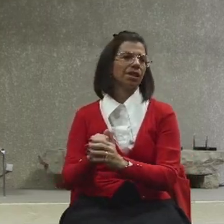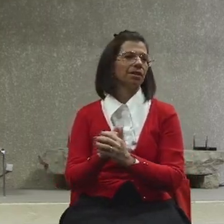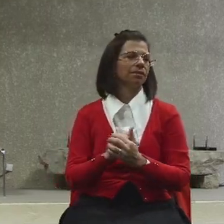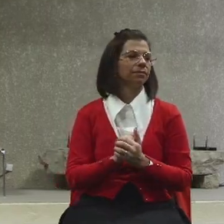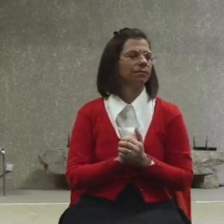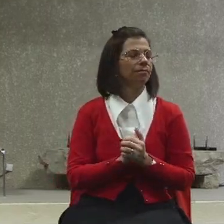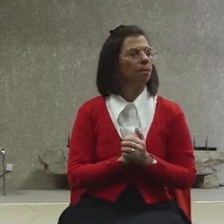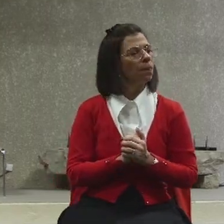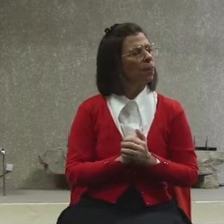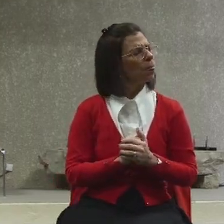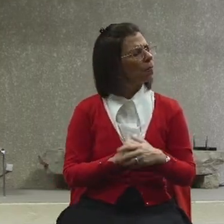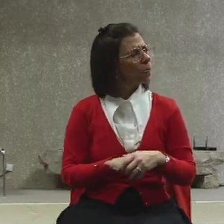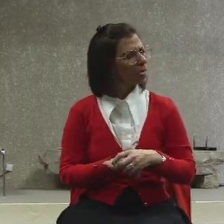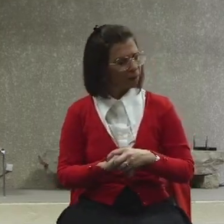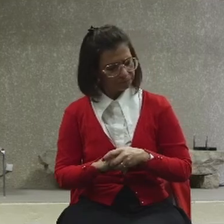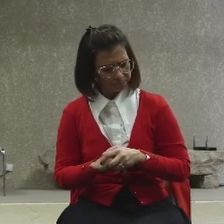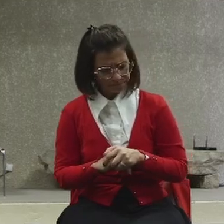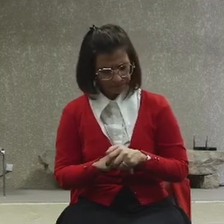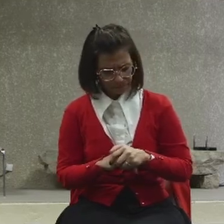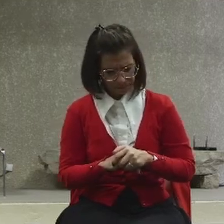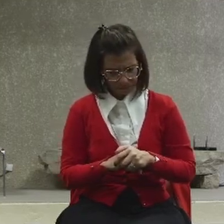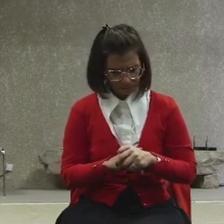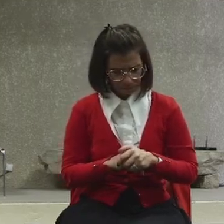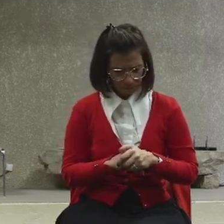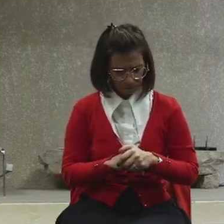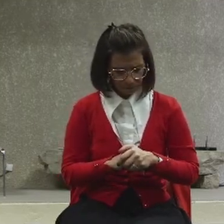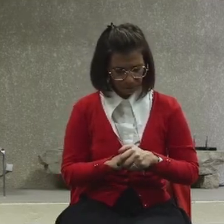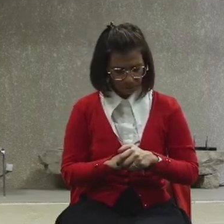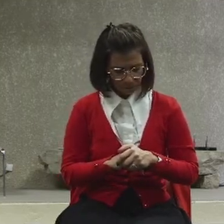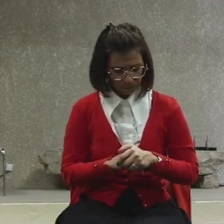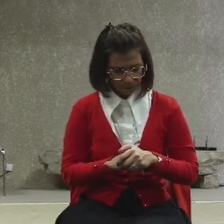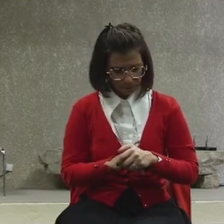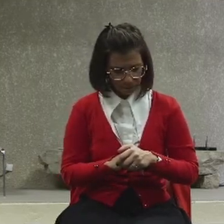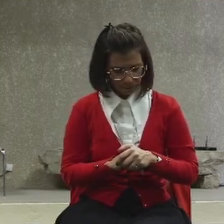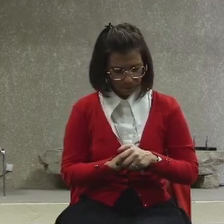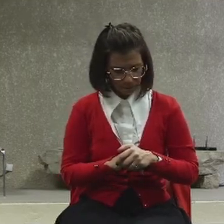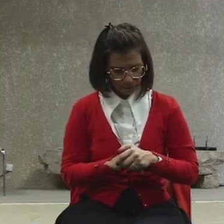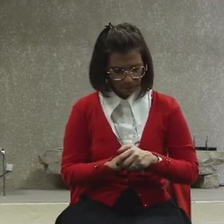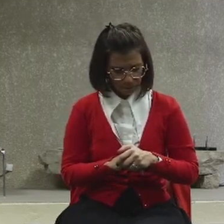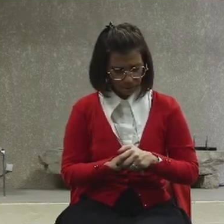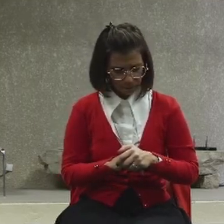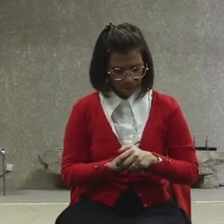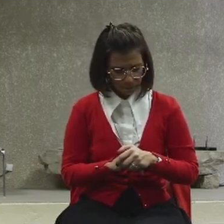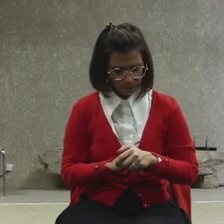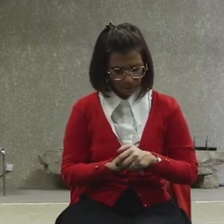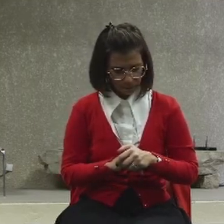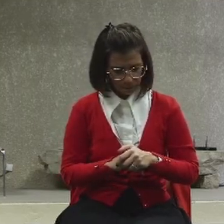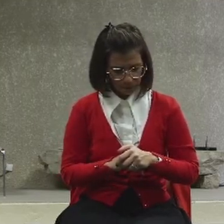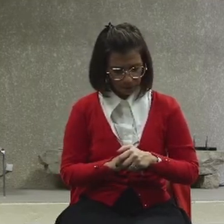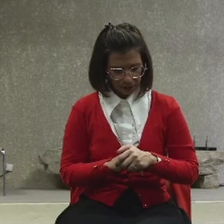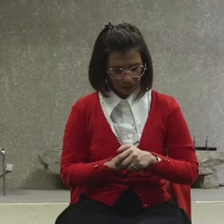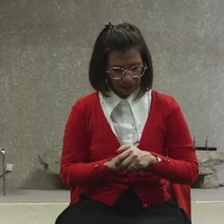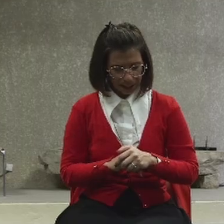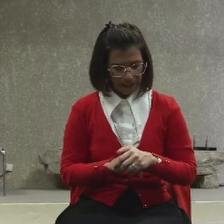on ressuscite. Et Dieu nous place dans l'esprit. C'est ce que dit Romains 8, 5. Et nous ne sommes plus dans la